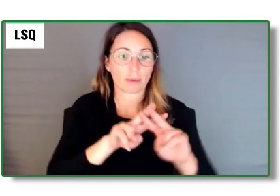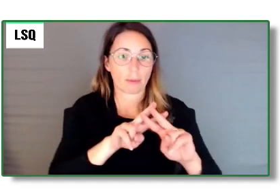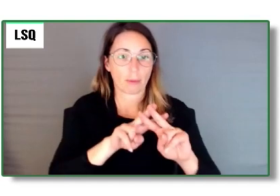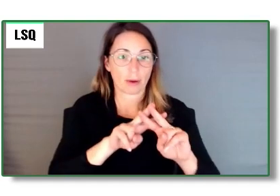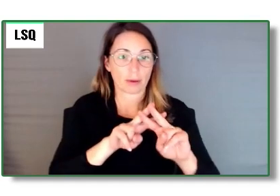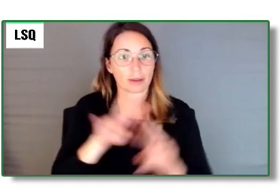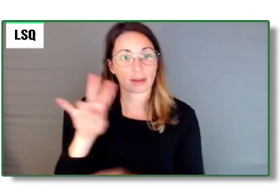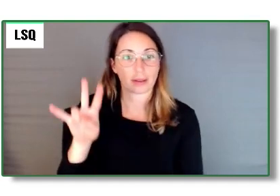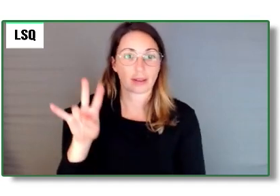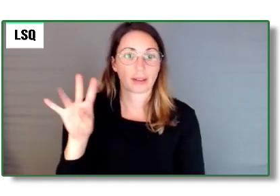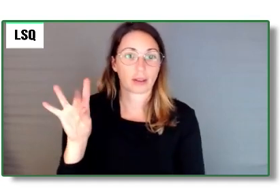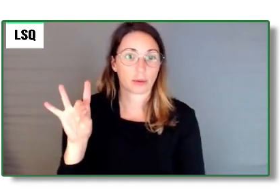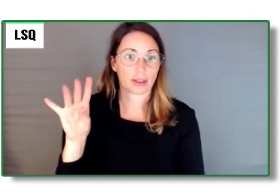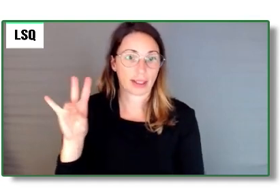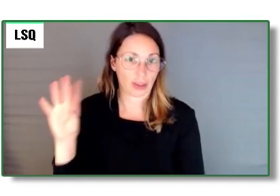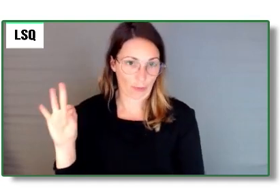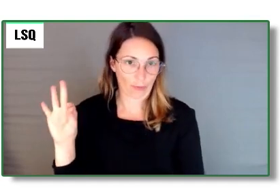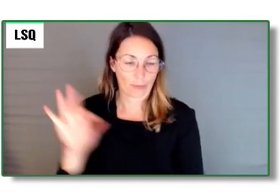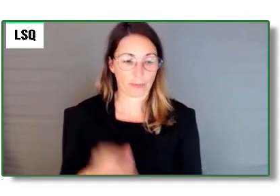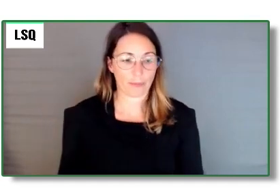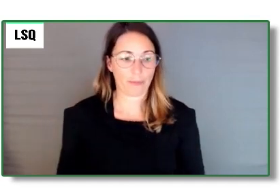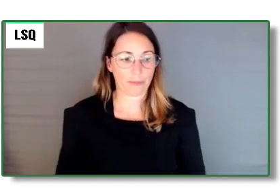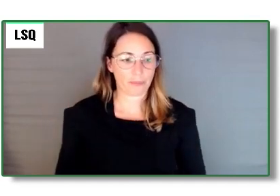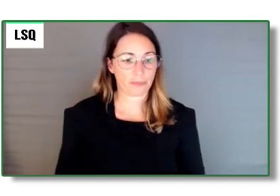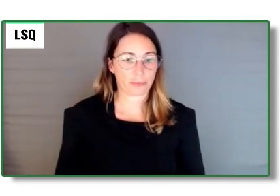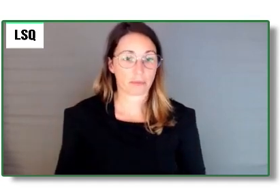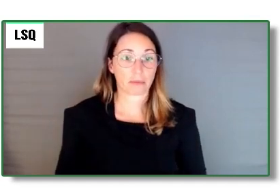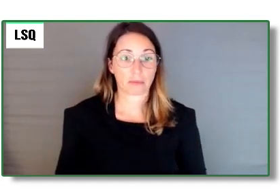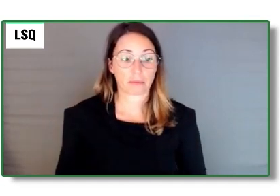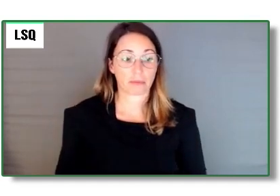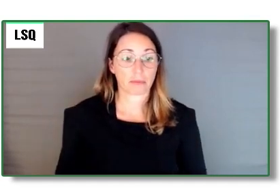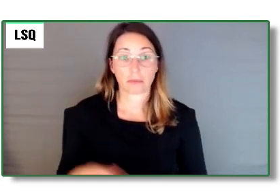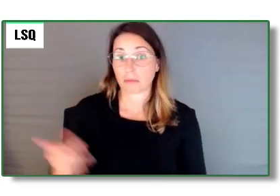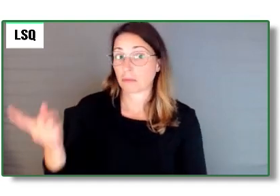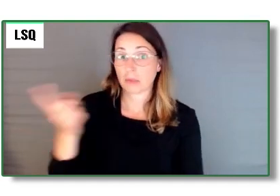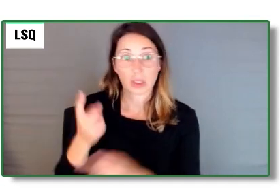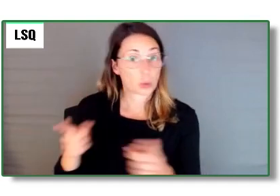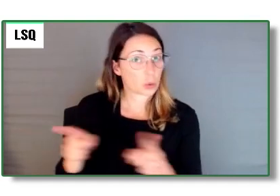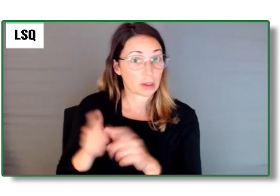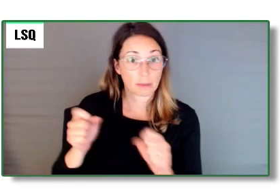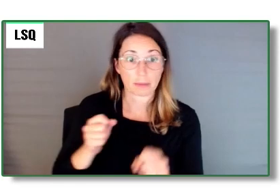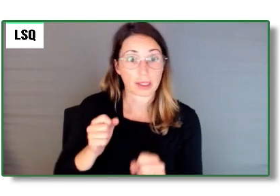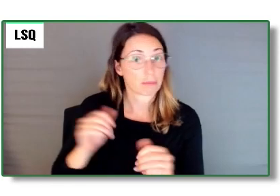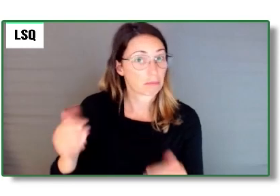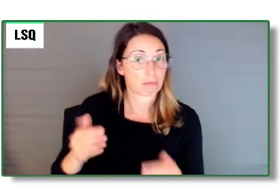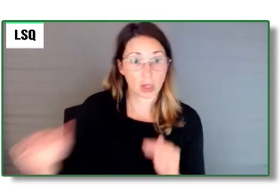7879. Les questions peuvent être aussi envoyées par courriel à